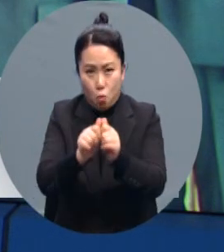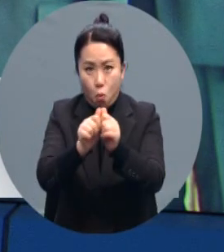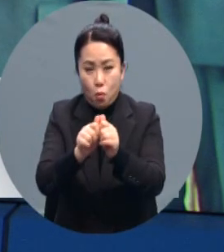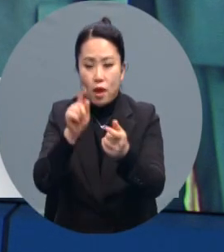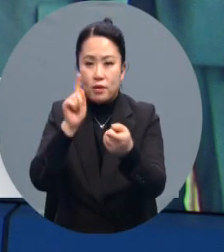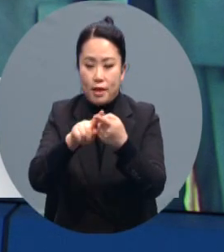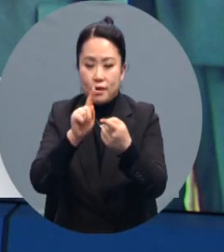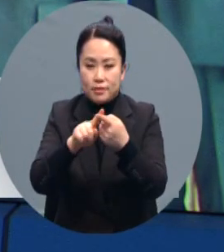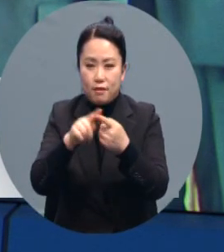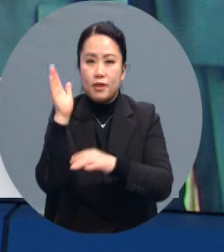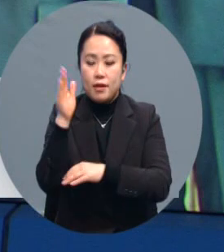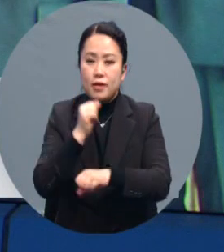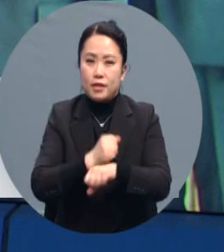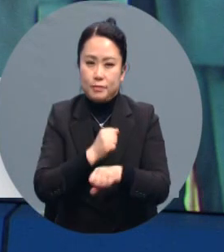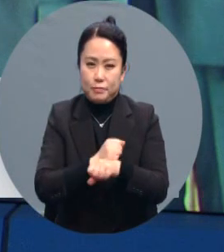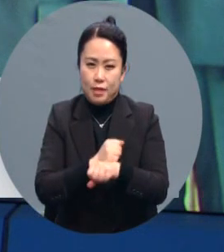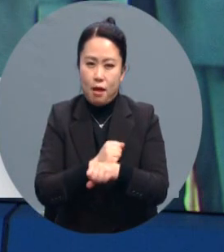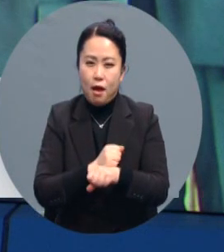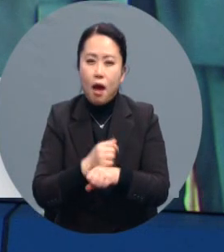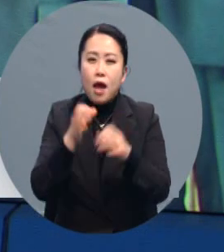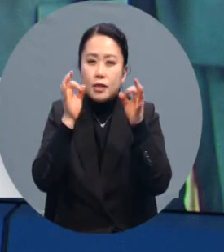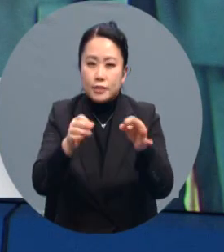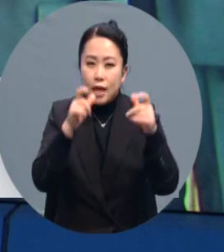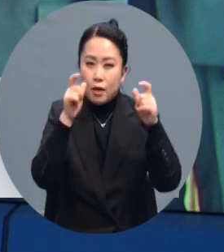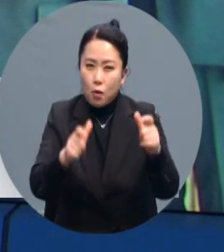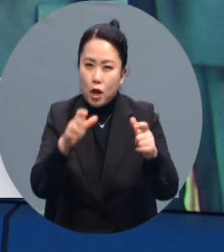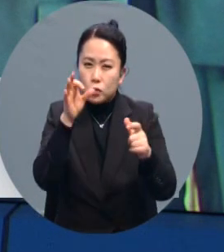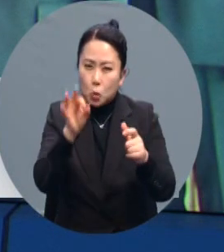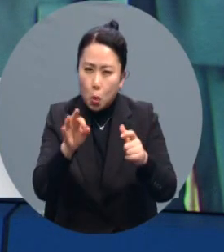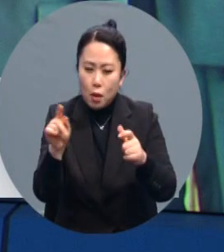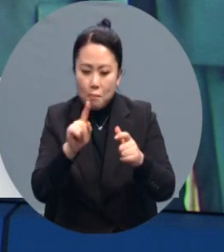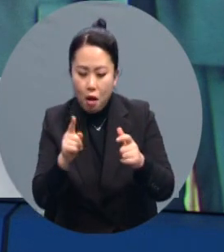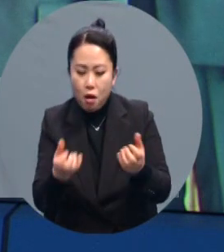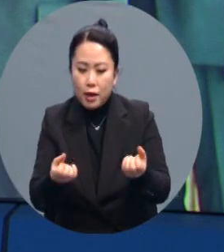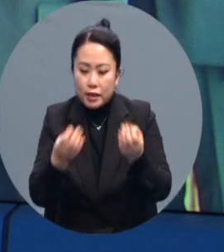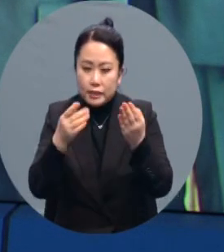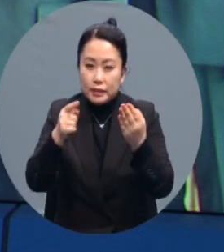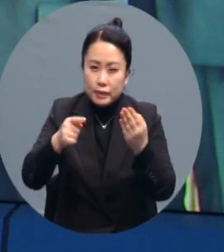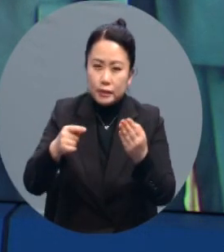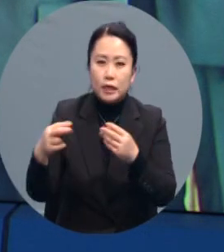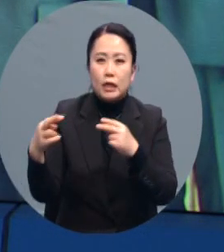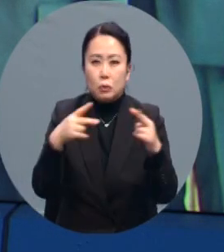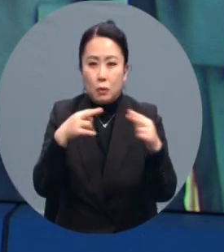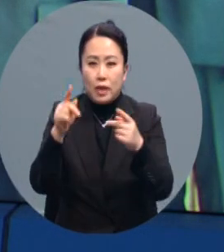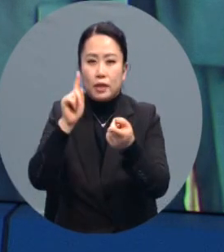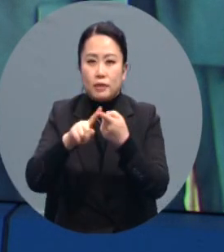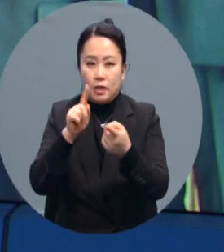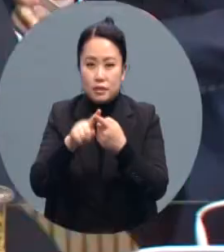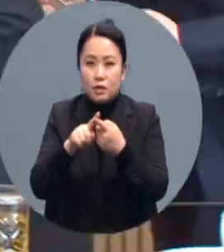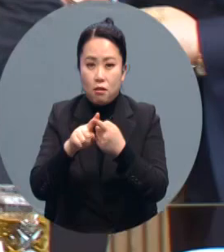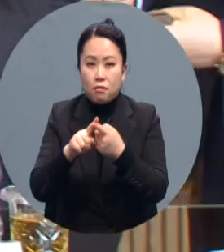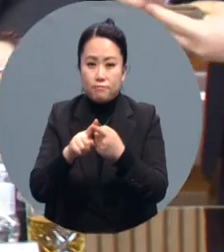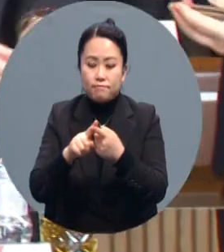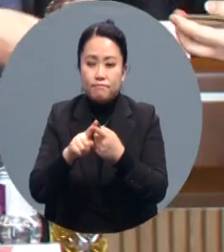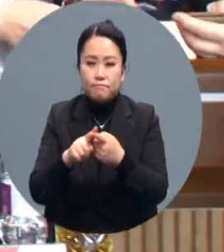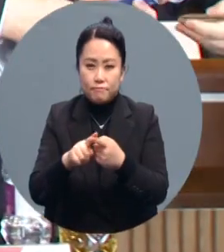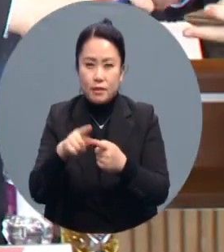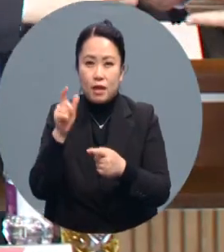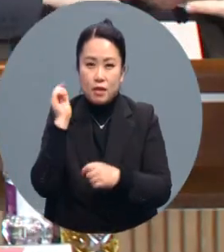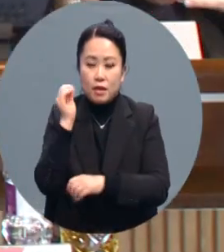이후 은행의 사회적 책임, ESG 경영을 강조한 행보로 해석됩니다. 배범호 기자가 보도합니다.